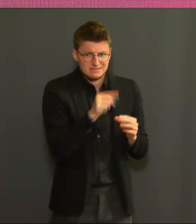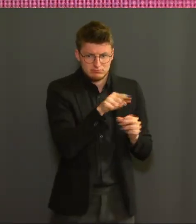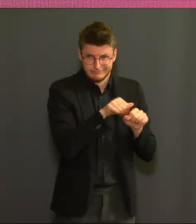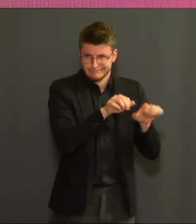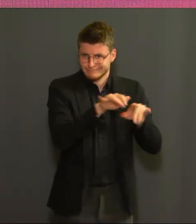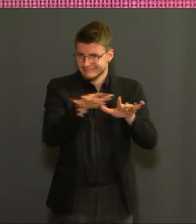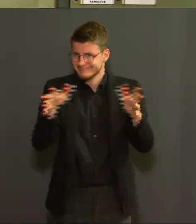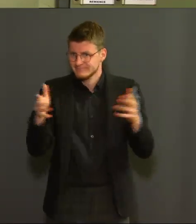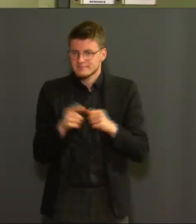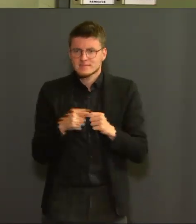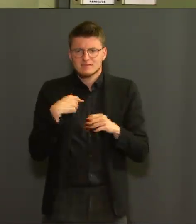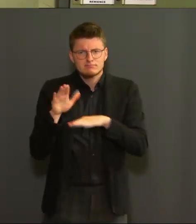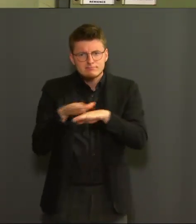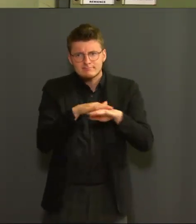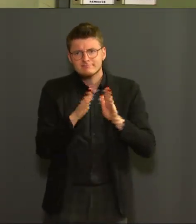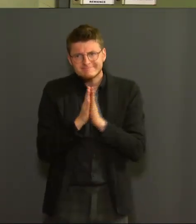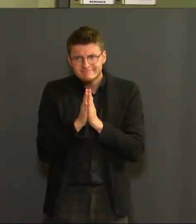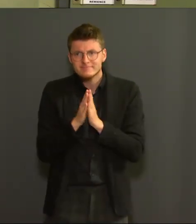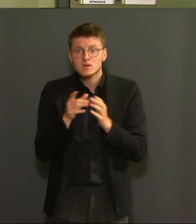groepen.